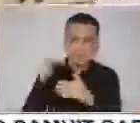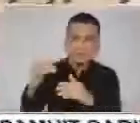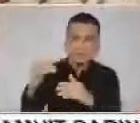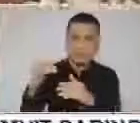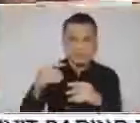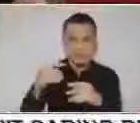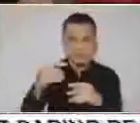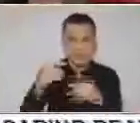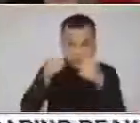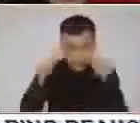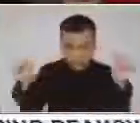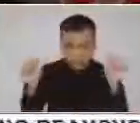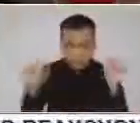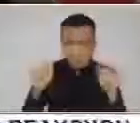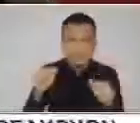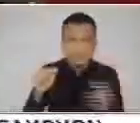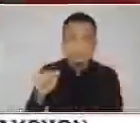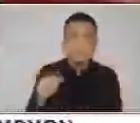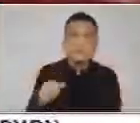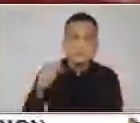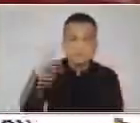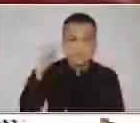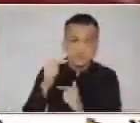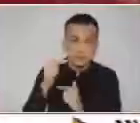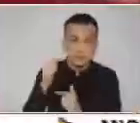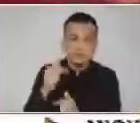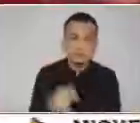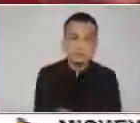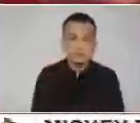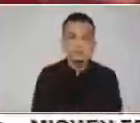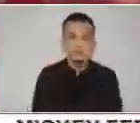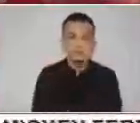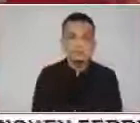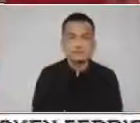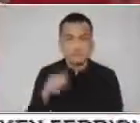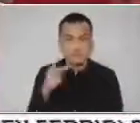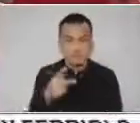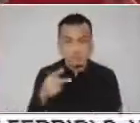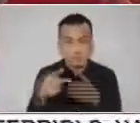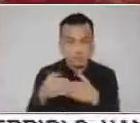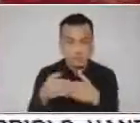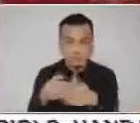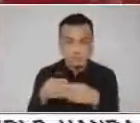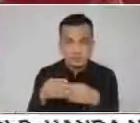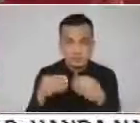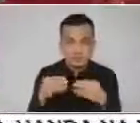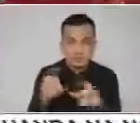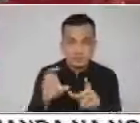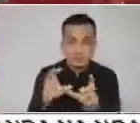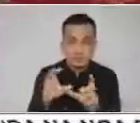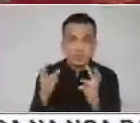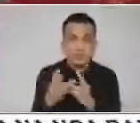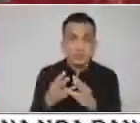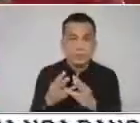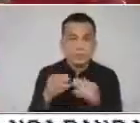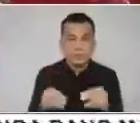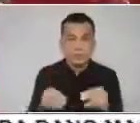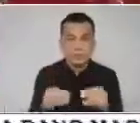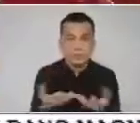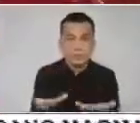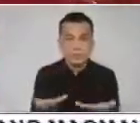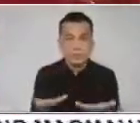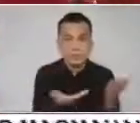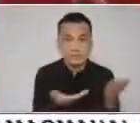bumabawi? Pababawi na lang kami. Pag yung magbutal ng piso, kailangan na para namin kunin para makabawi rin kami. Wala nang tawad